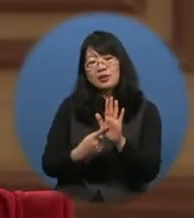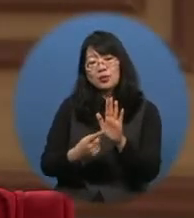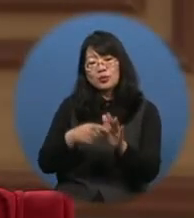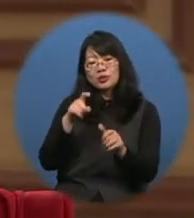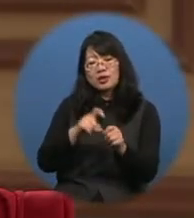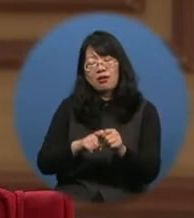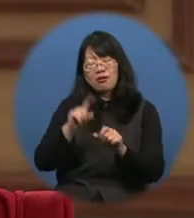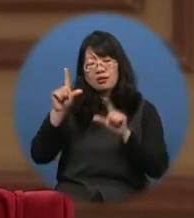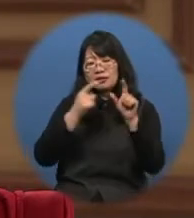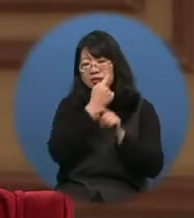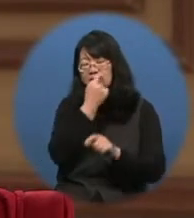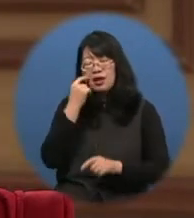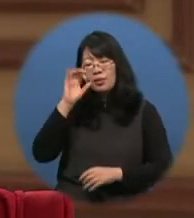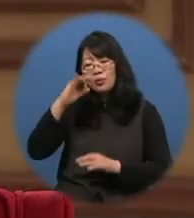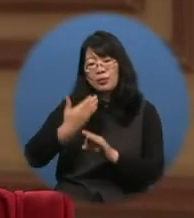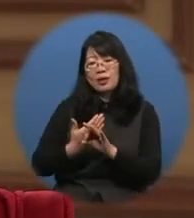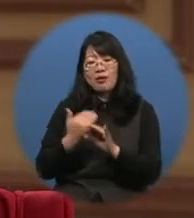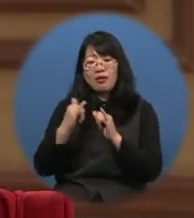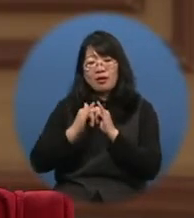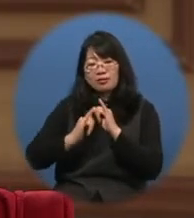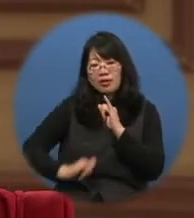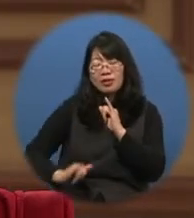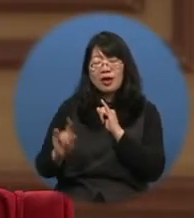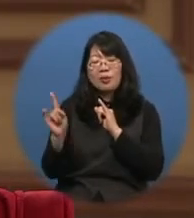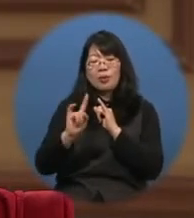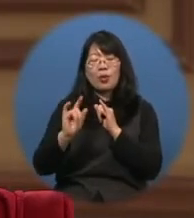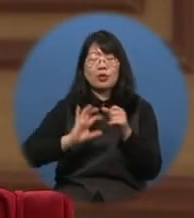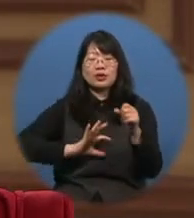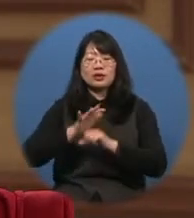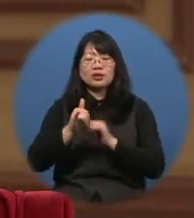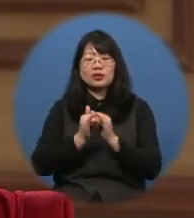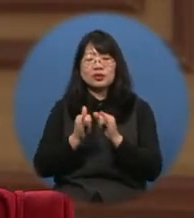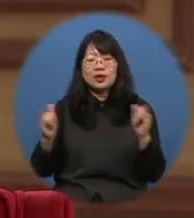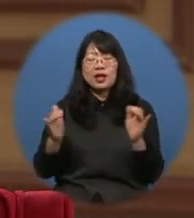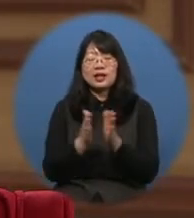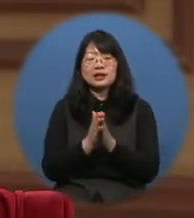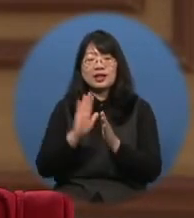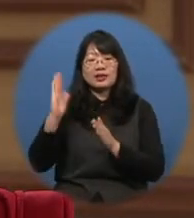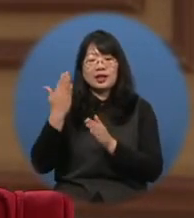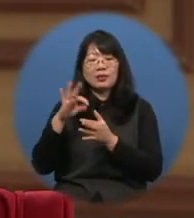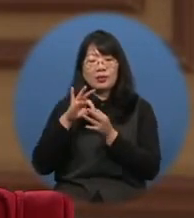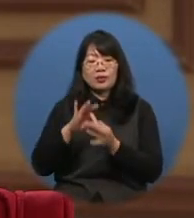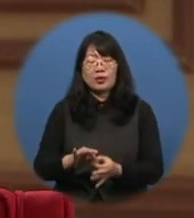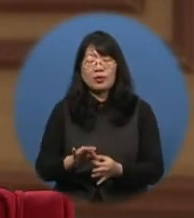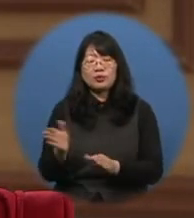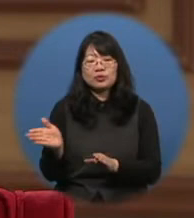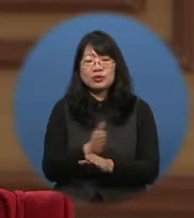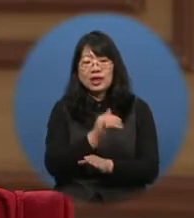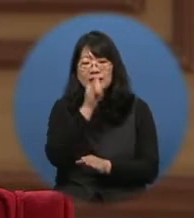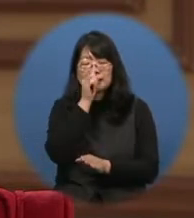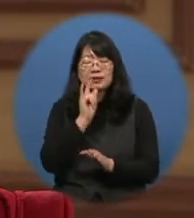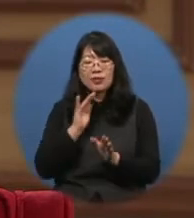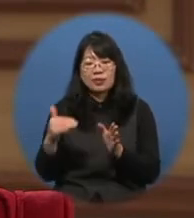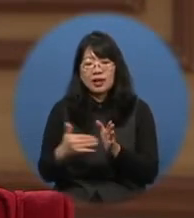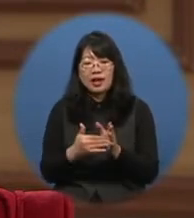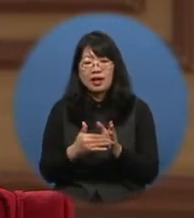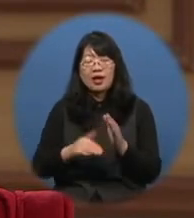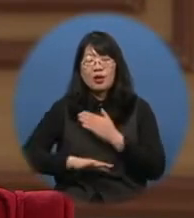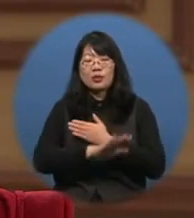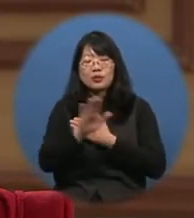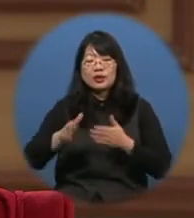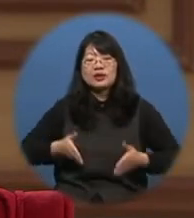광고적 현상으로 본다 그러면 그 역사는 뭐 인류가 시작되면서부터 있었다 이렇게 볼 수 있겠죠. 우리